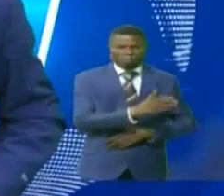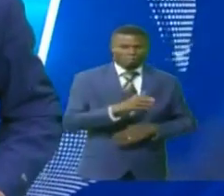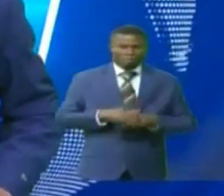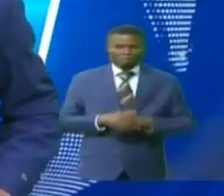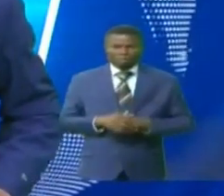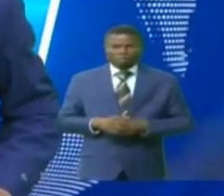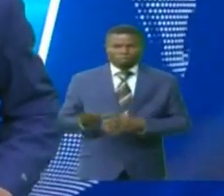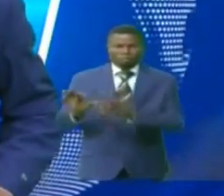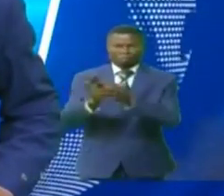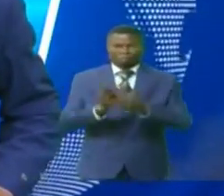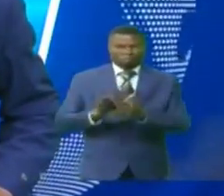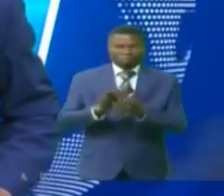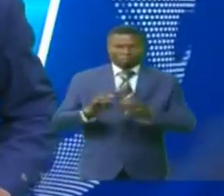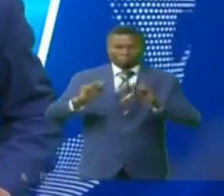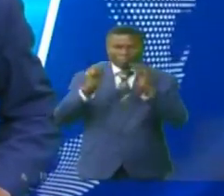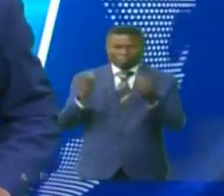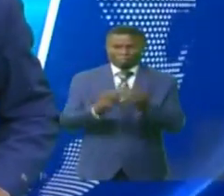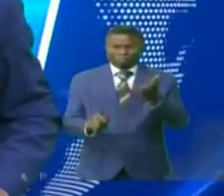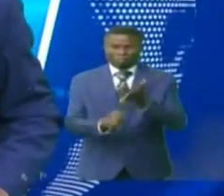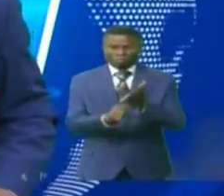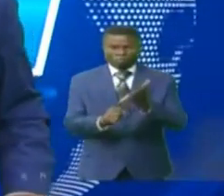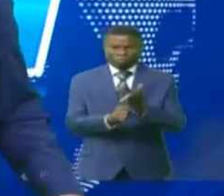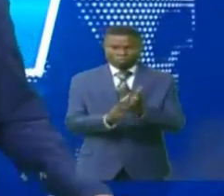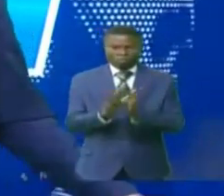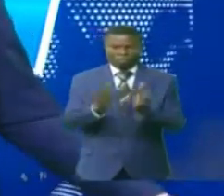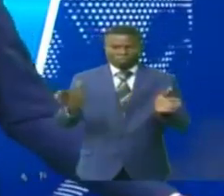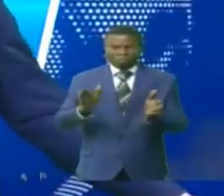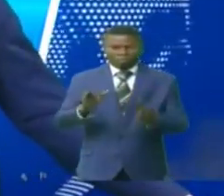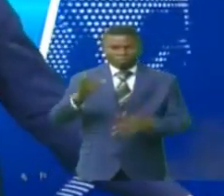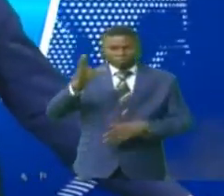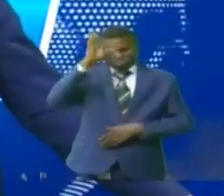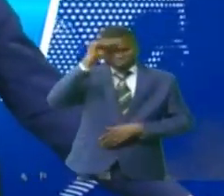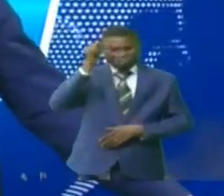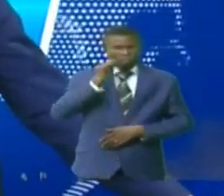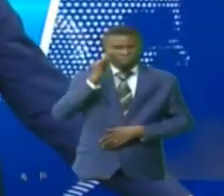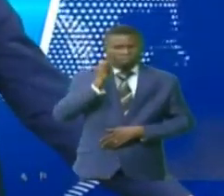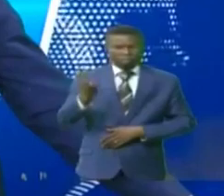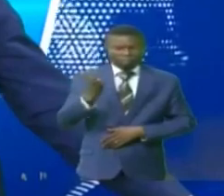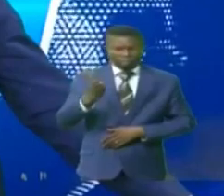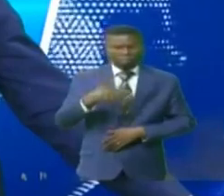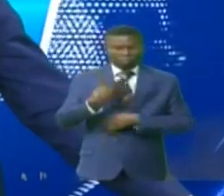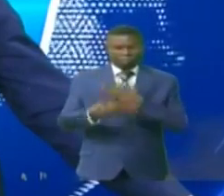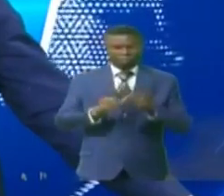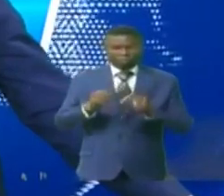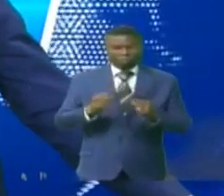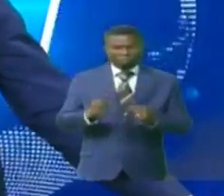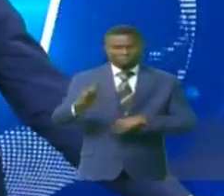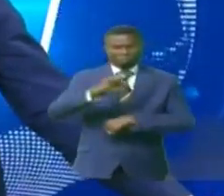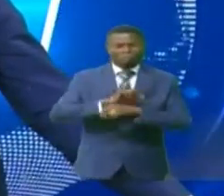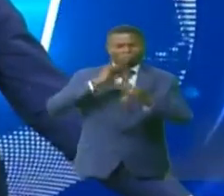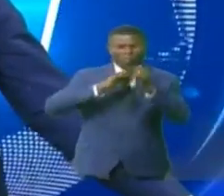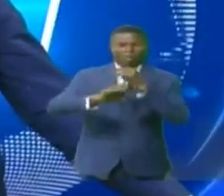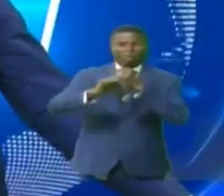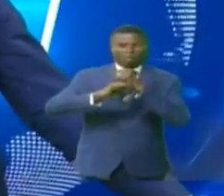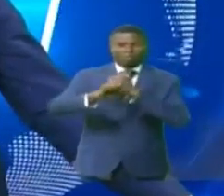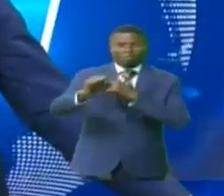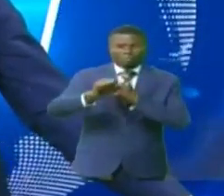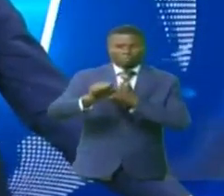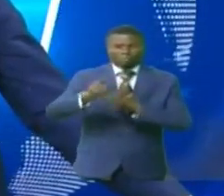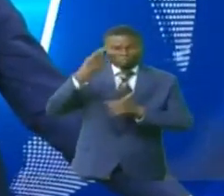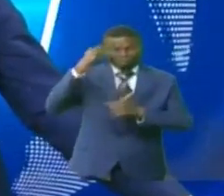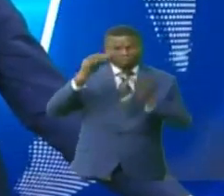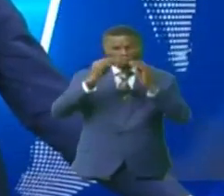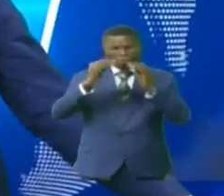La coordination de la cellule technico-mixte de la masculinité positive s'active. La journée de sensibilisation sur la